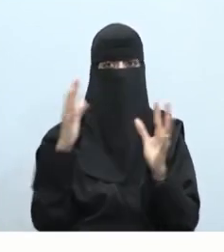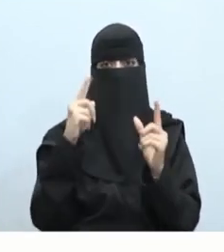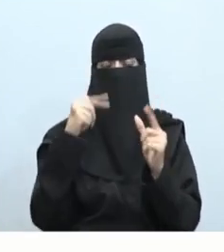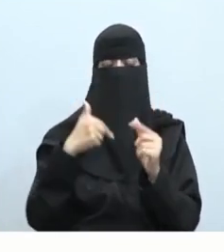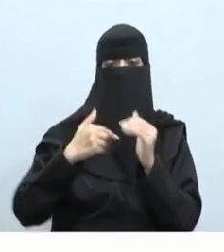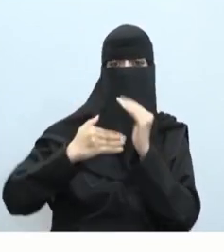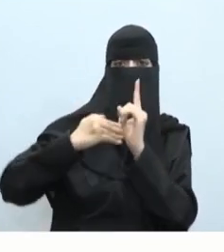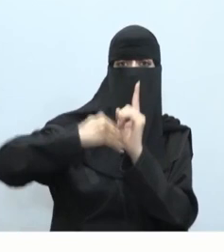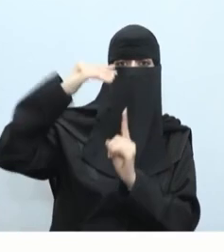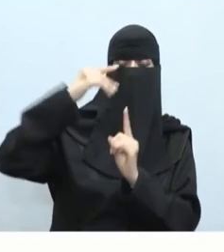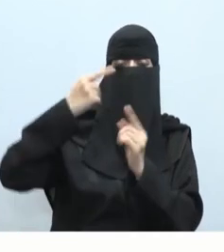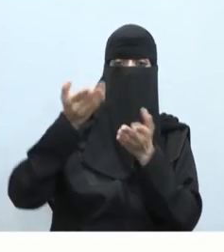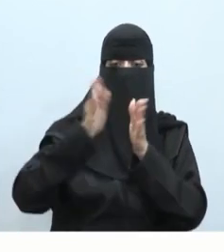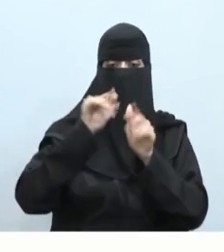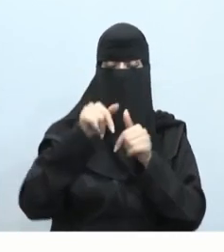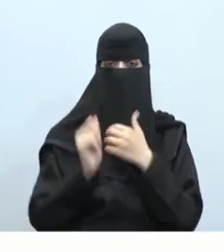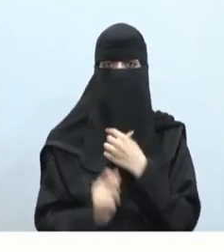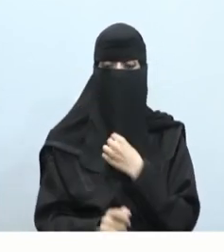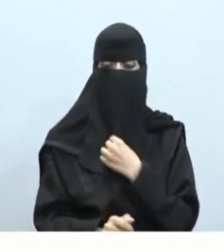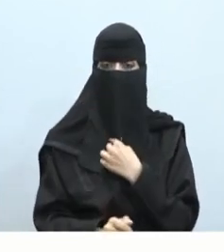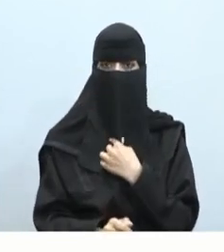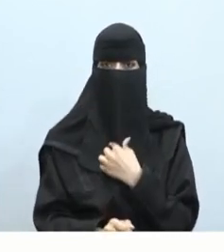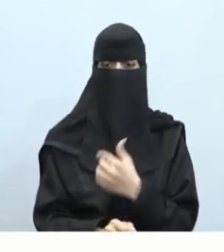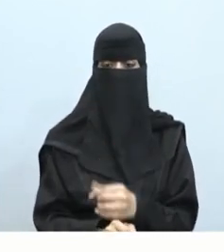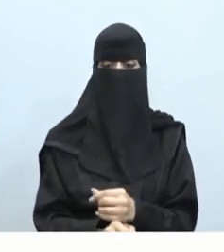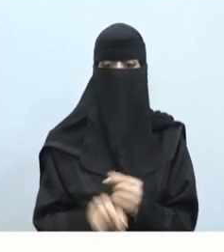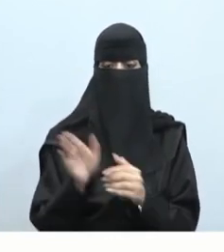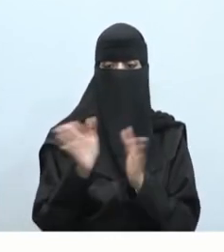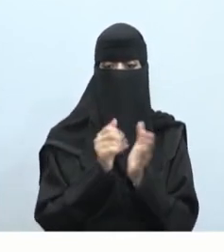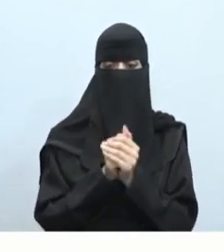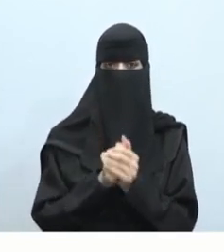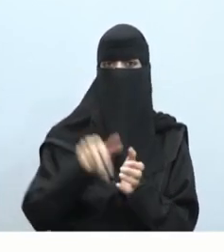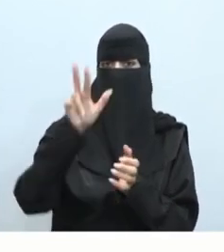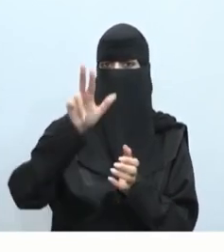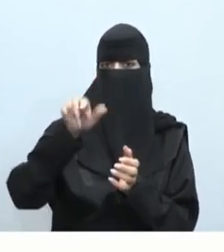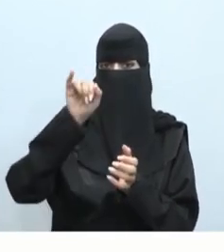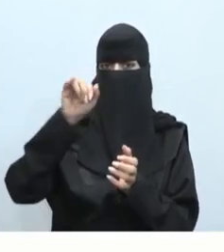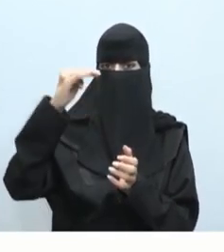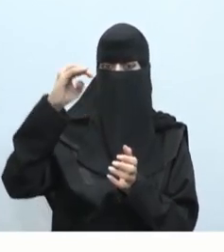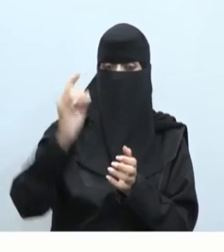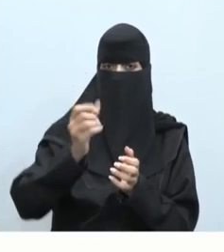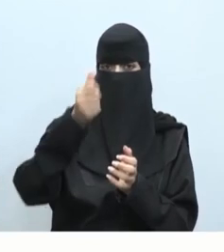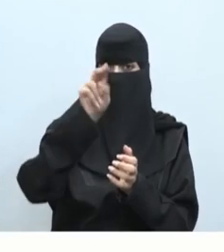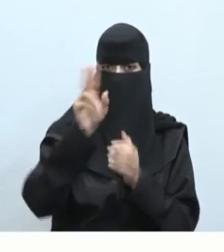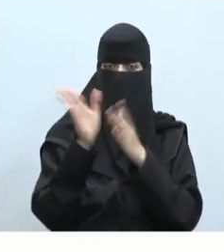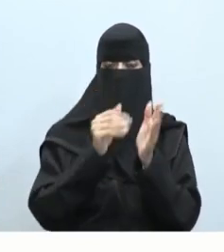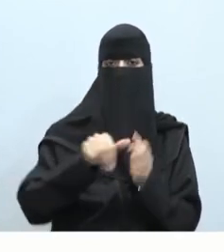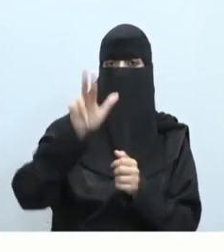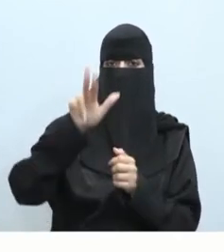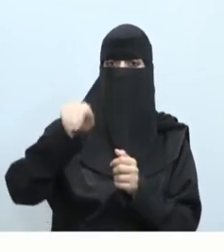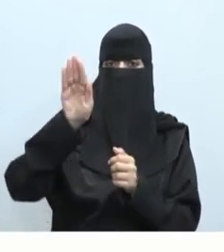تفوق مجرهنا اذا ابناء وبنات الطلاب المجرات والسدم والاجرام